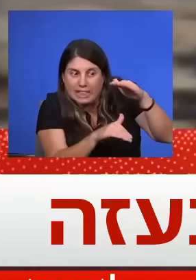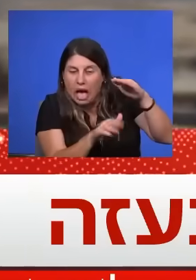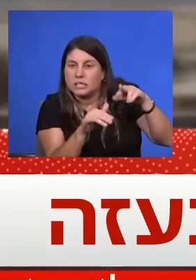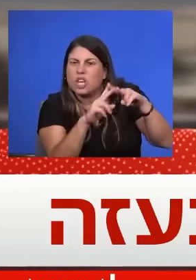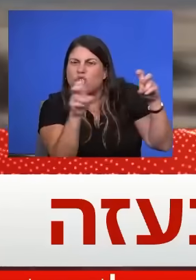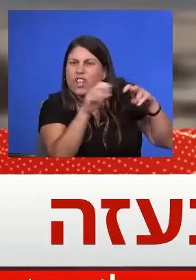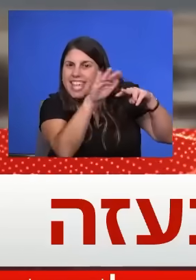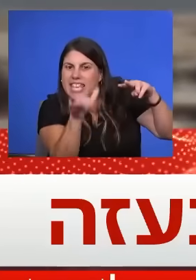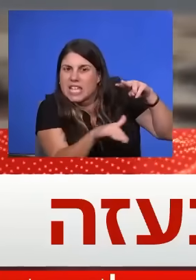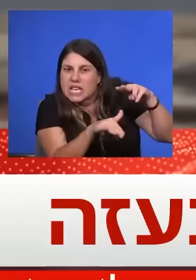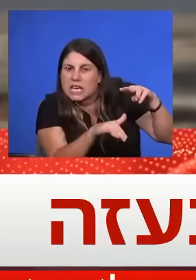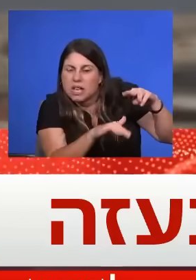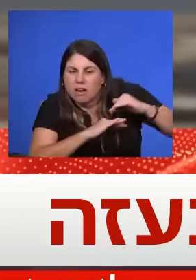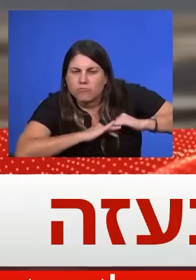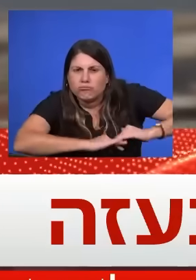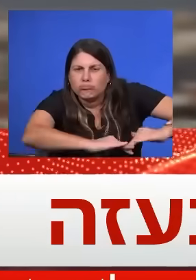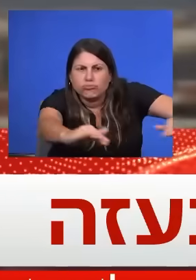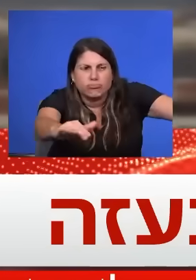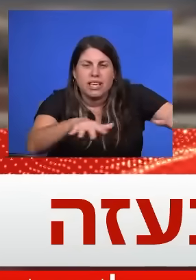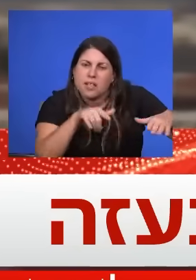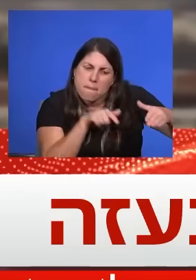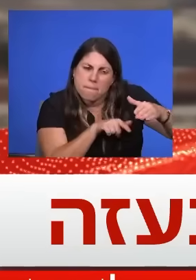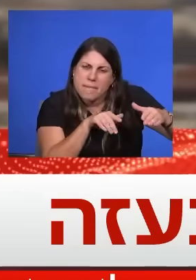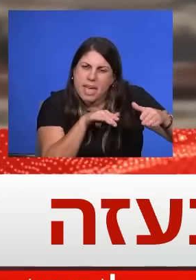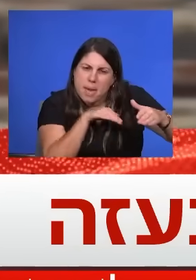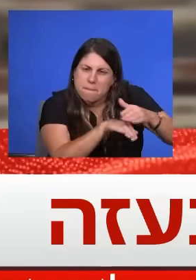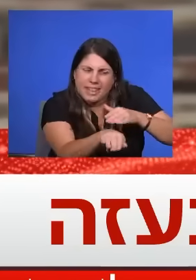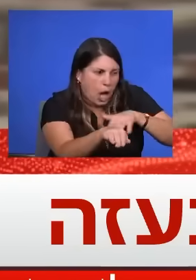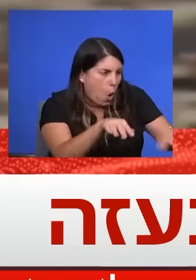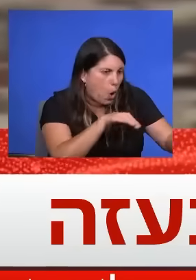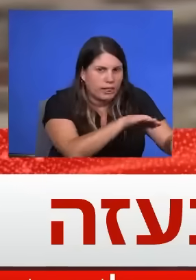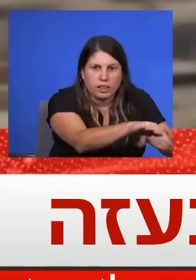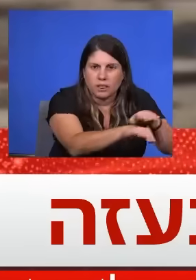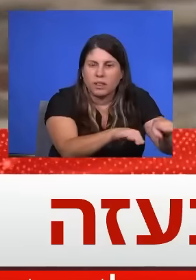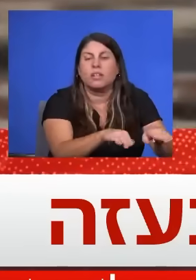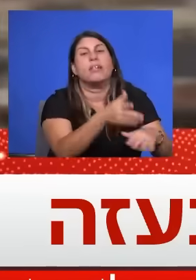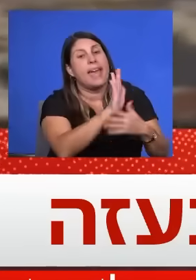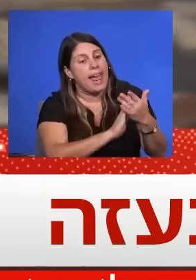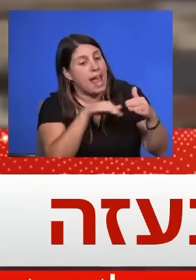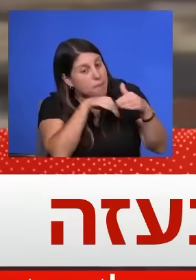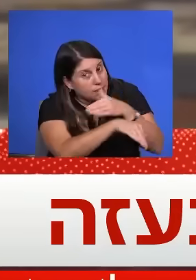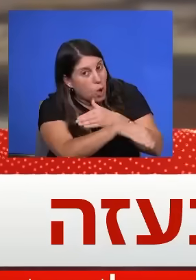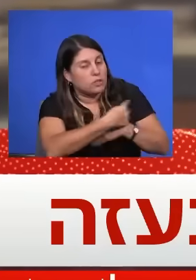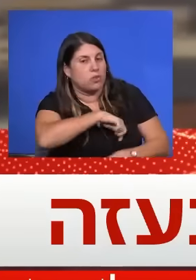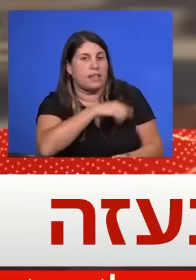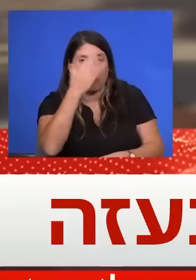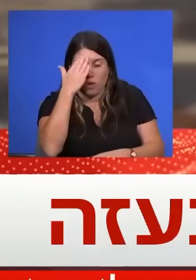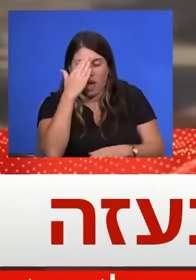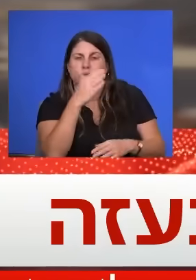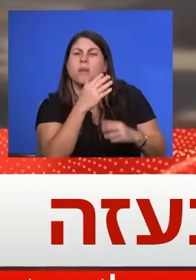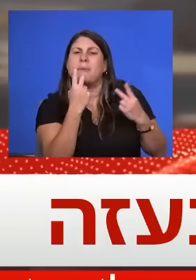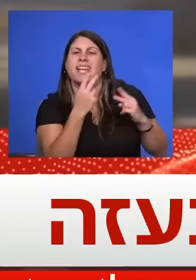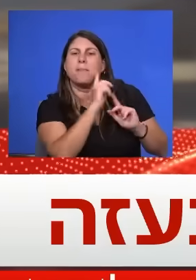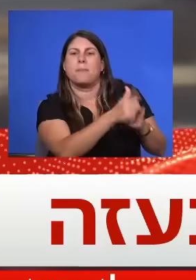של מנהרות. חלק מאותן מנהרות הן מנהרות שאנחנו הכרנו בעיקר, נגיד בצוק איתן,